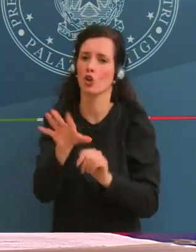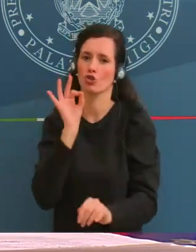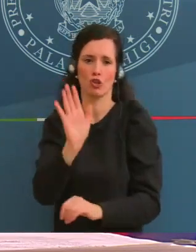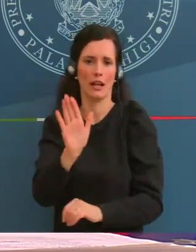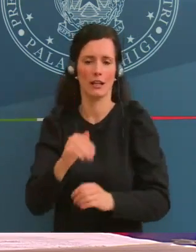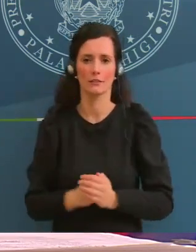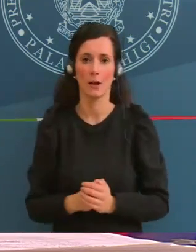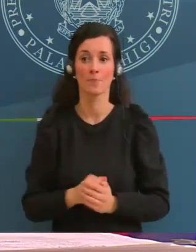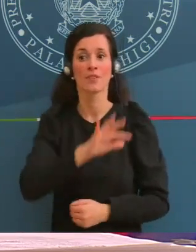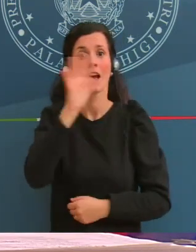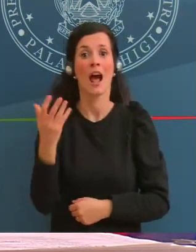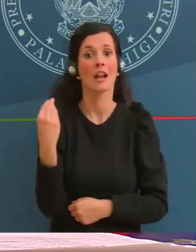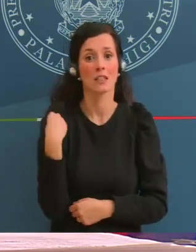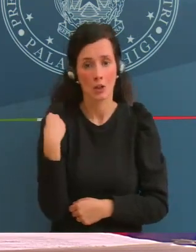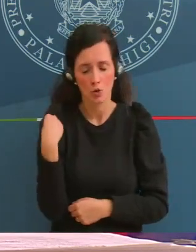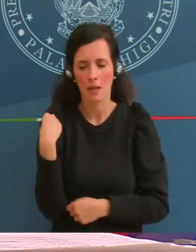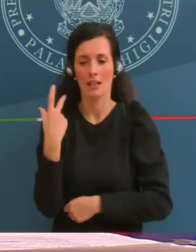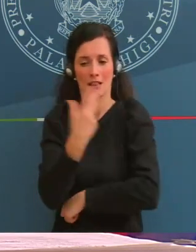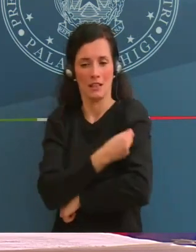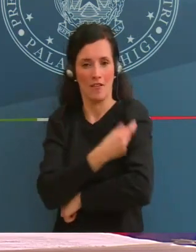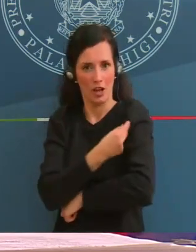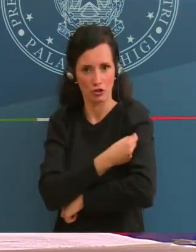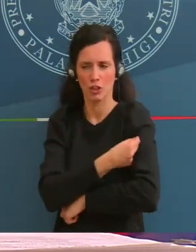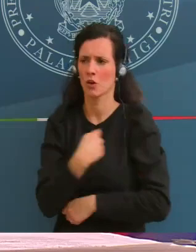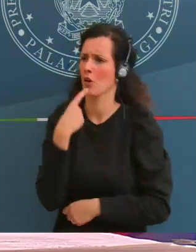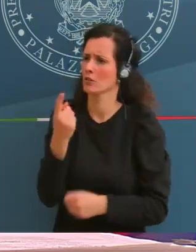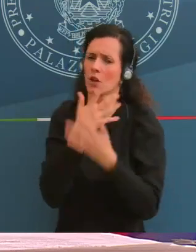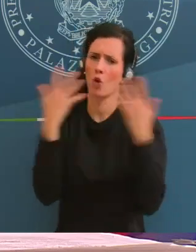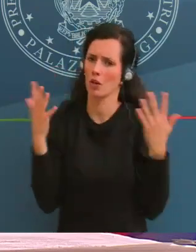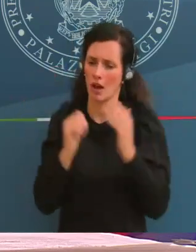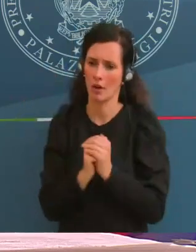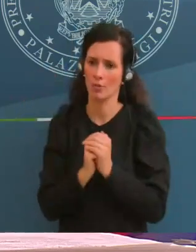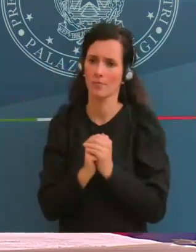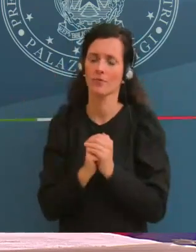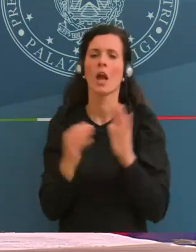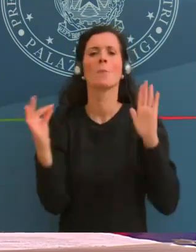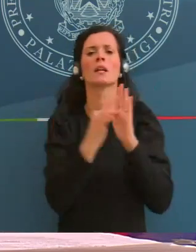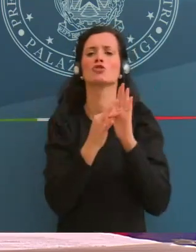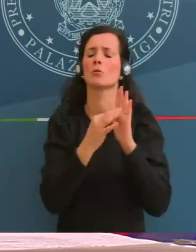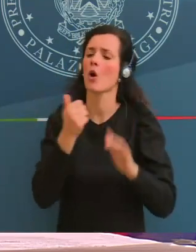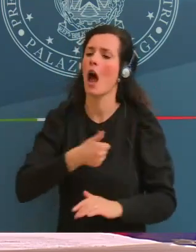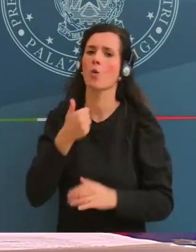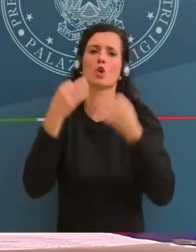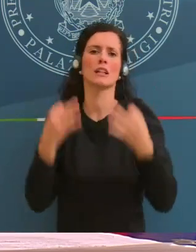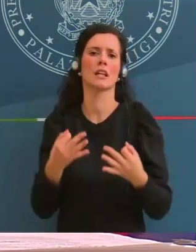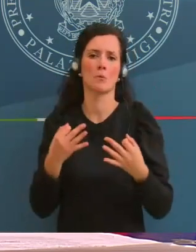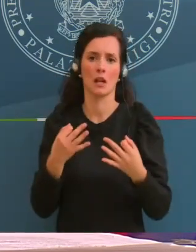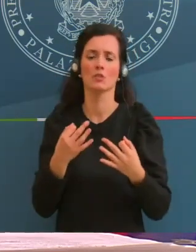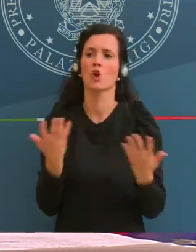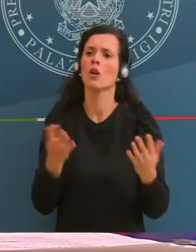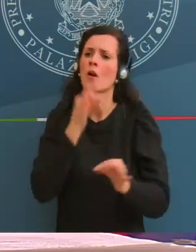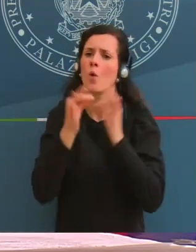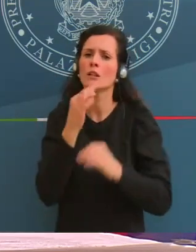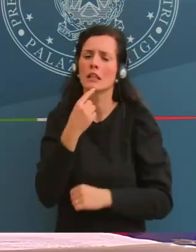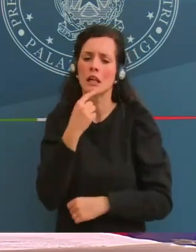delle cure a cui sottoporsi e diciamole le scelte anche sul piano terapeutico noi dobbiamo cercare di